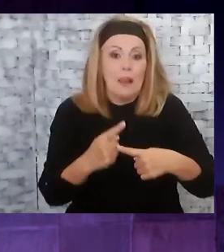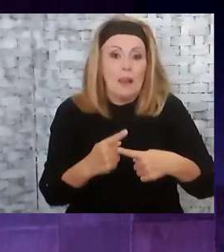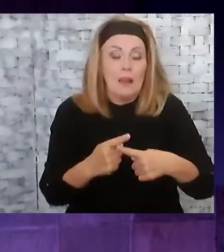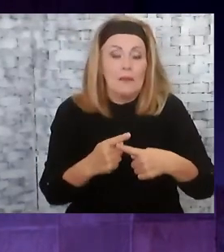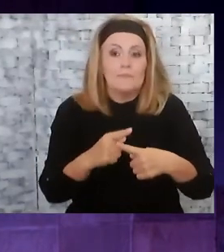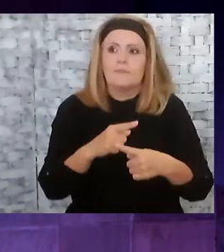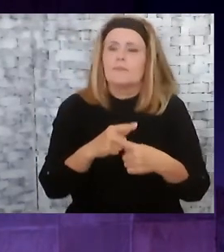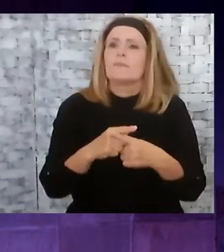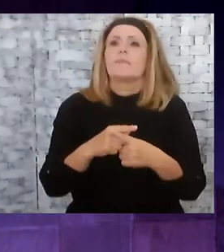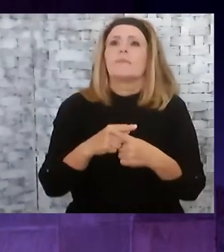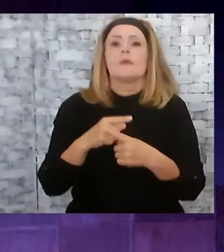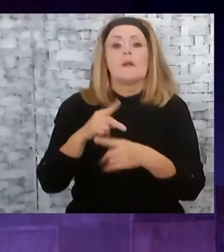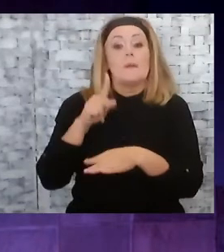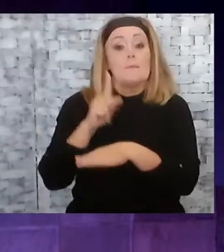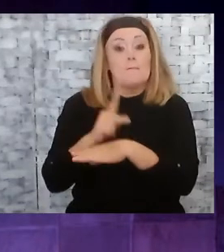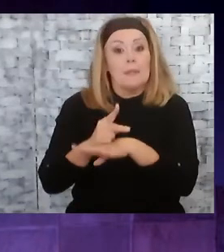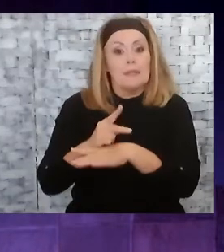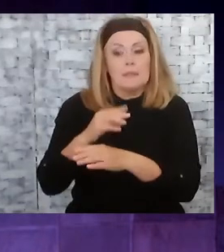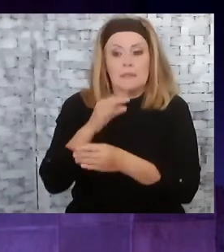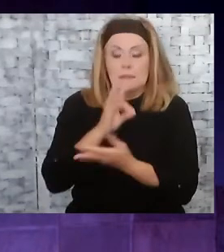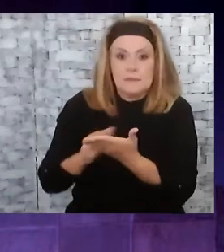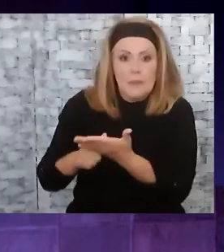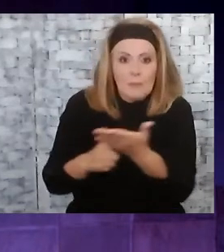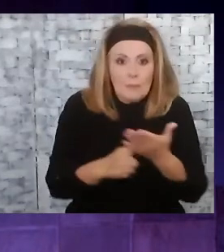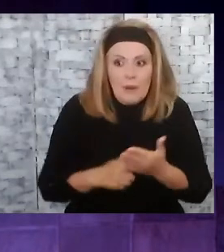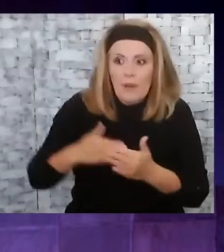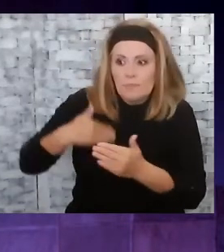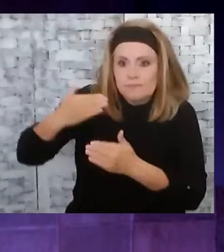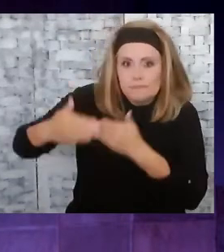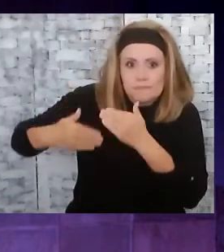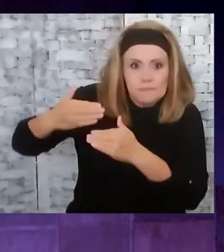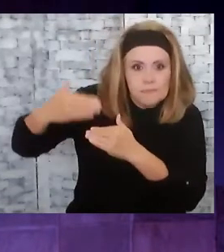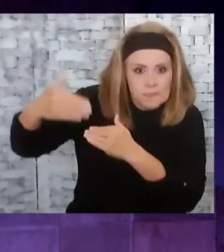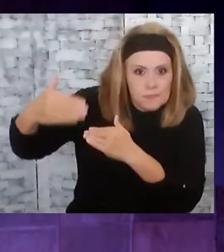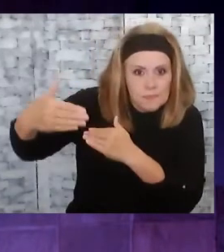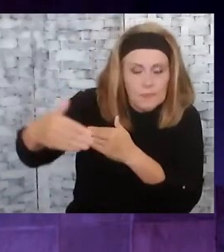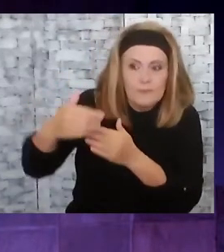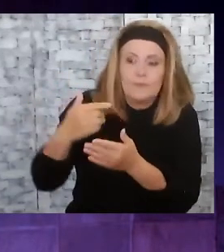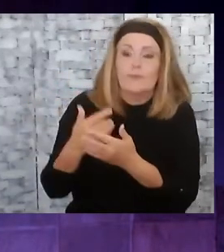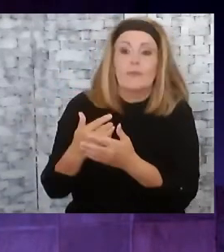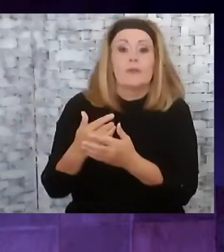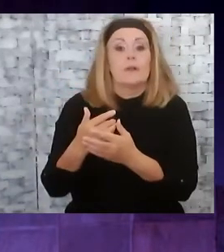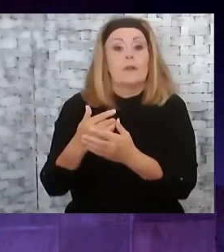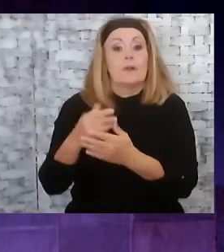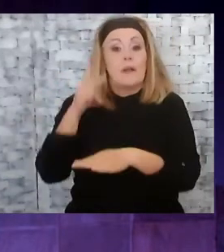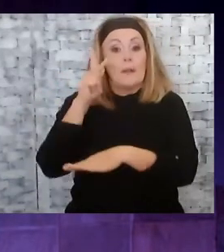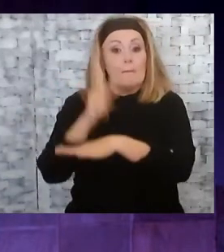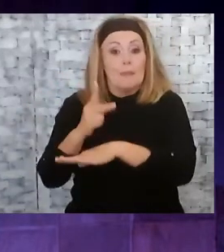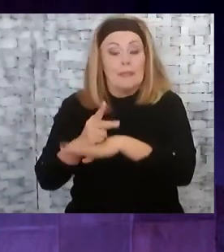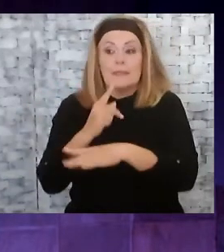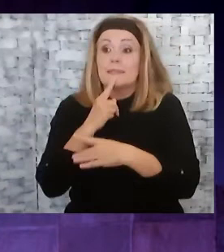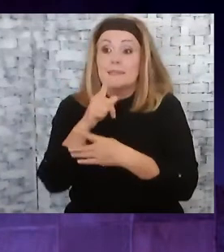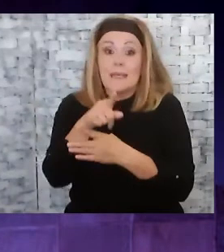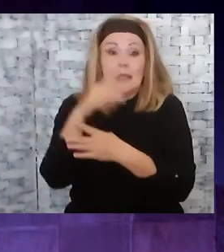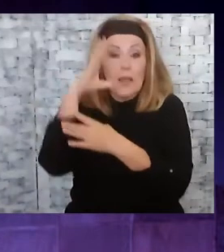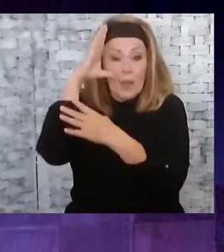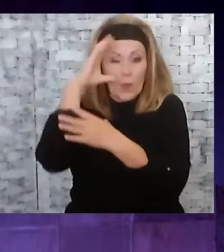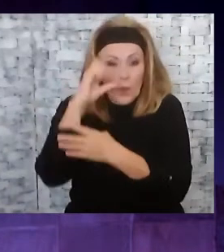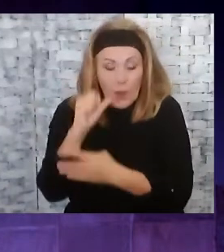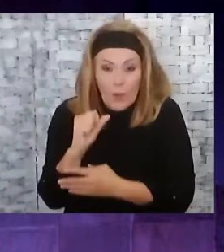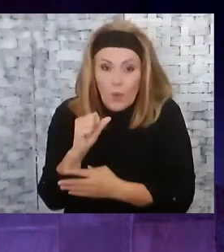jare later, en miskien het hy en Filippus gepraat oor Jesus' toets. Petrus skryf, julle geloof wat kostbaarder is as